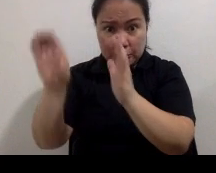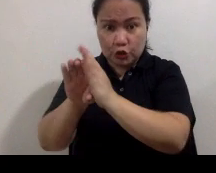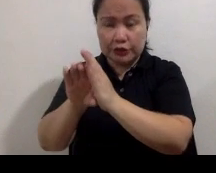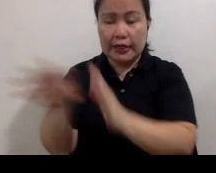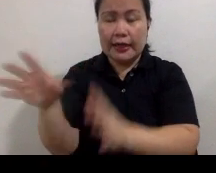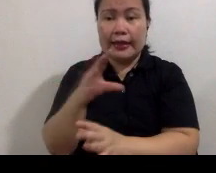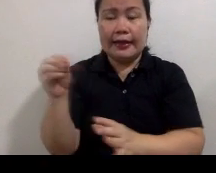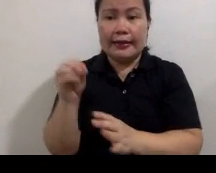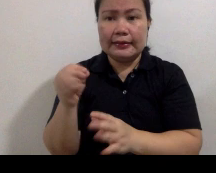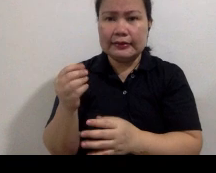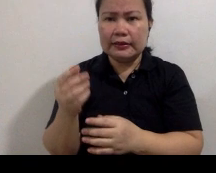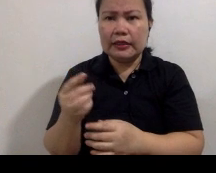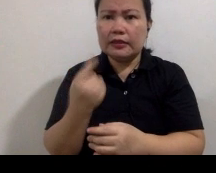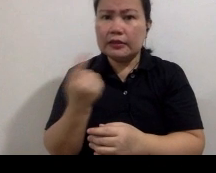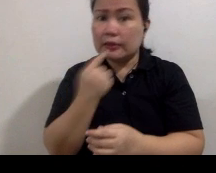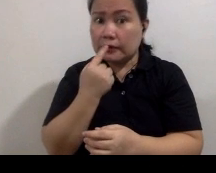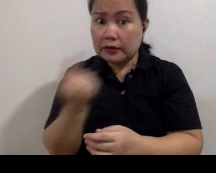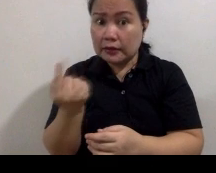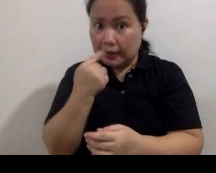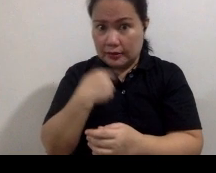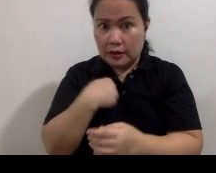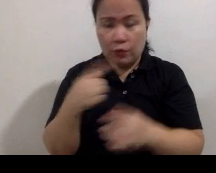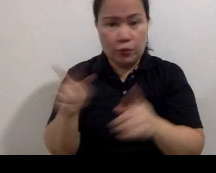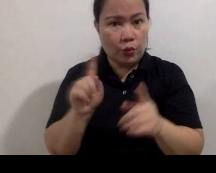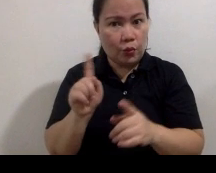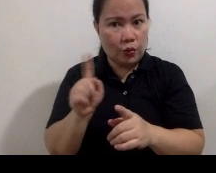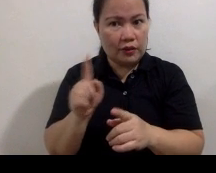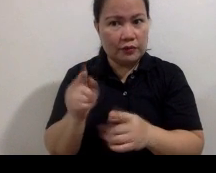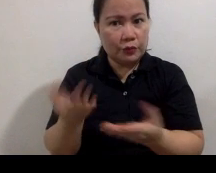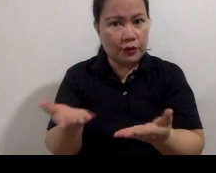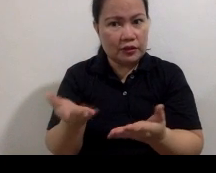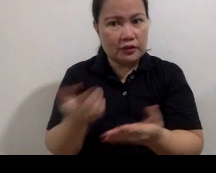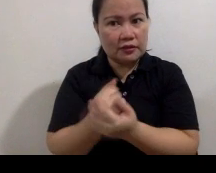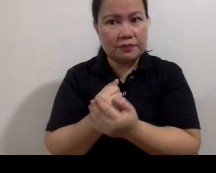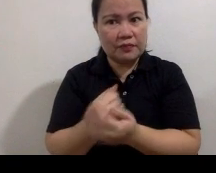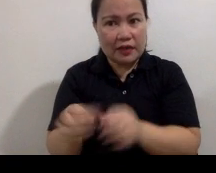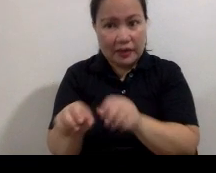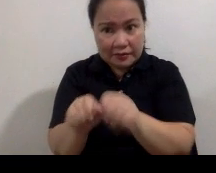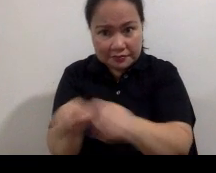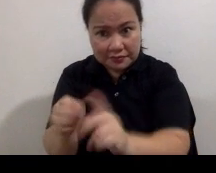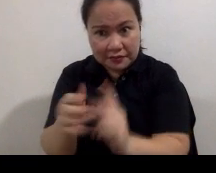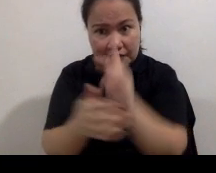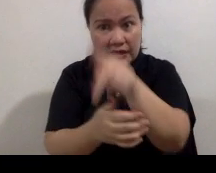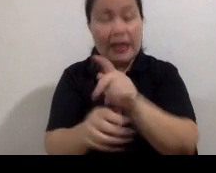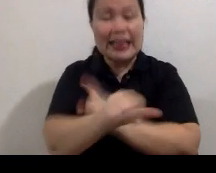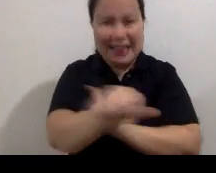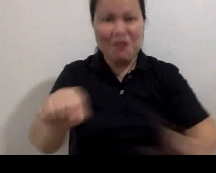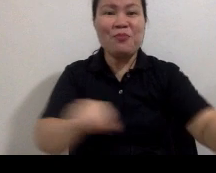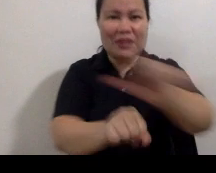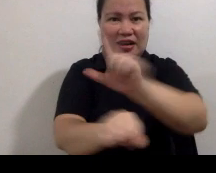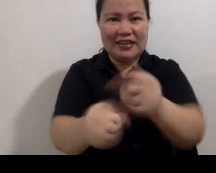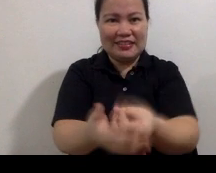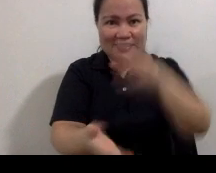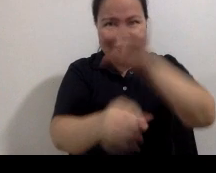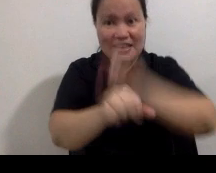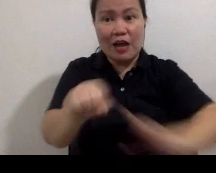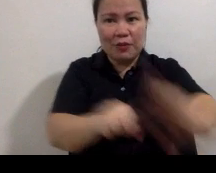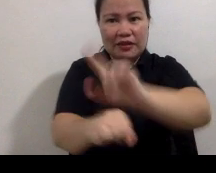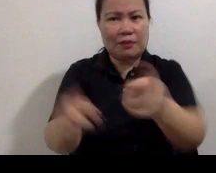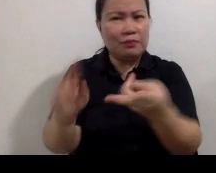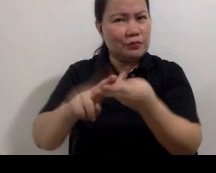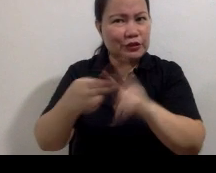yamang likas ito na pabilang. Number 1. Nag-harvest ng palay. Correct, yamang